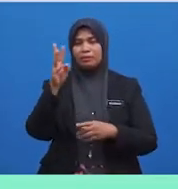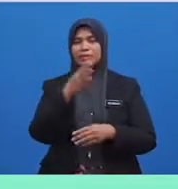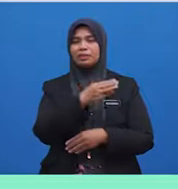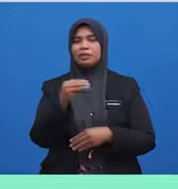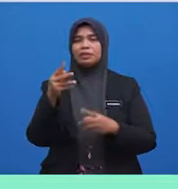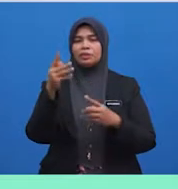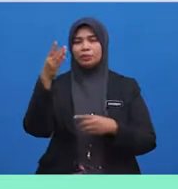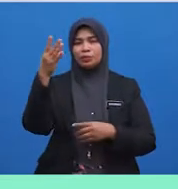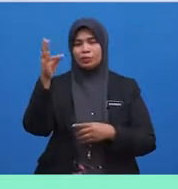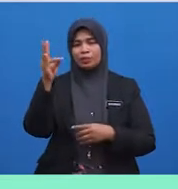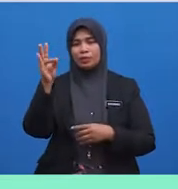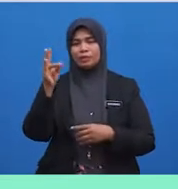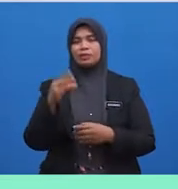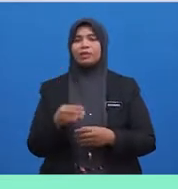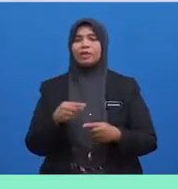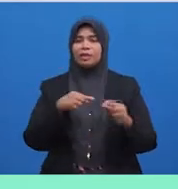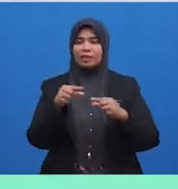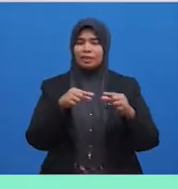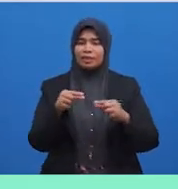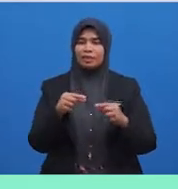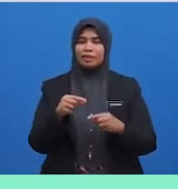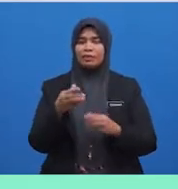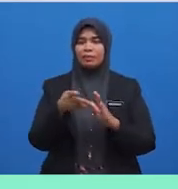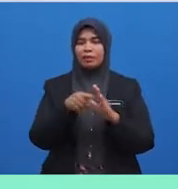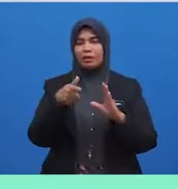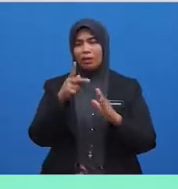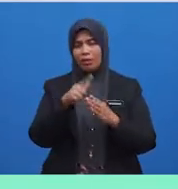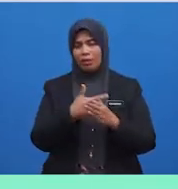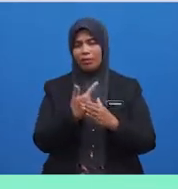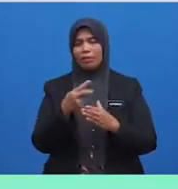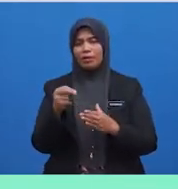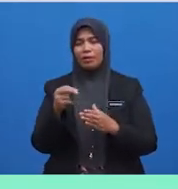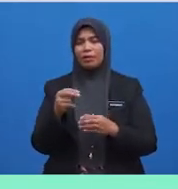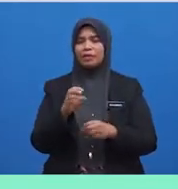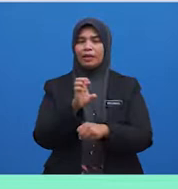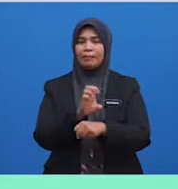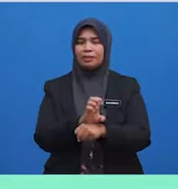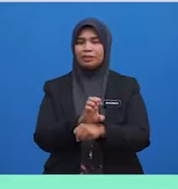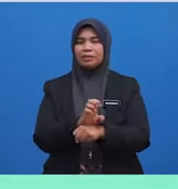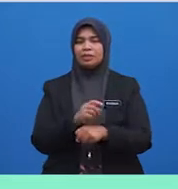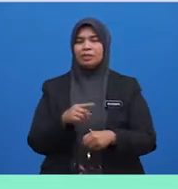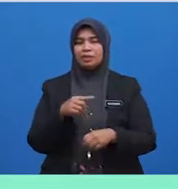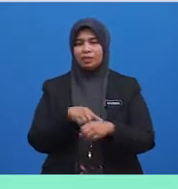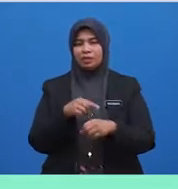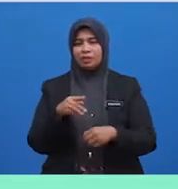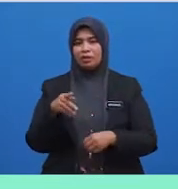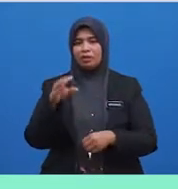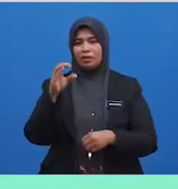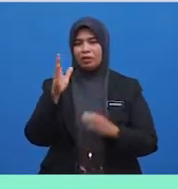ke-17, kegiatan perlombongan emas di negeri Pahang dijalankan oleh orang Melayu, orang asli dan orang